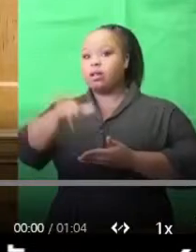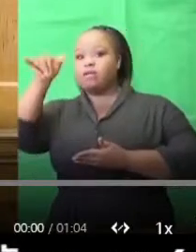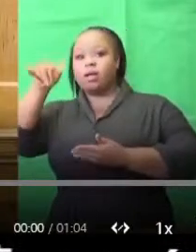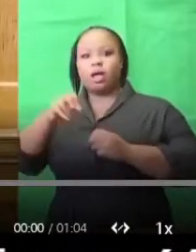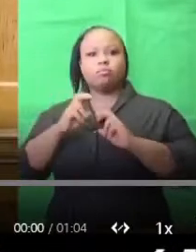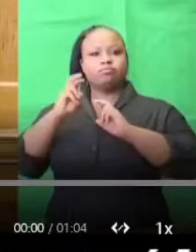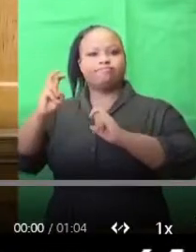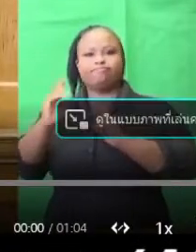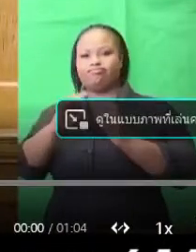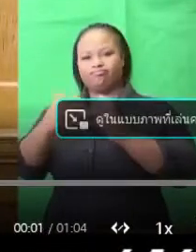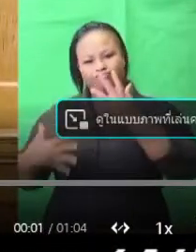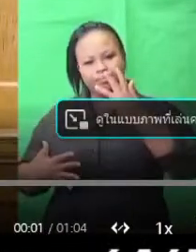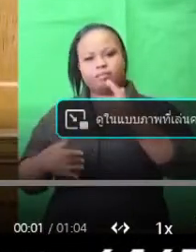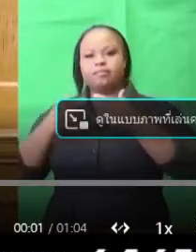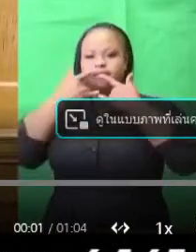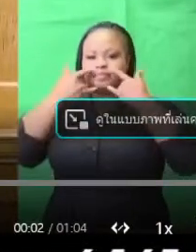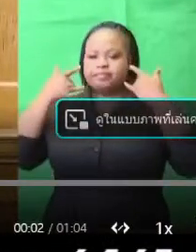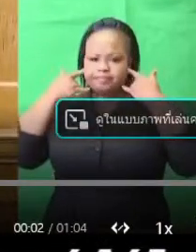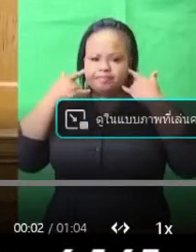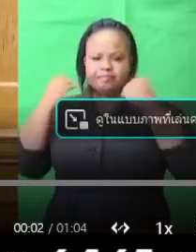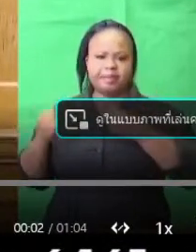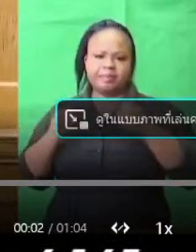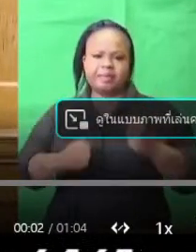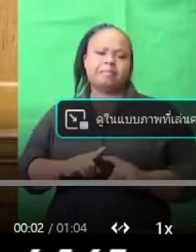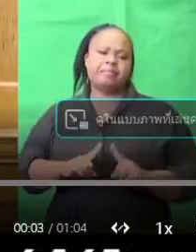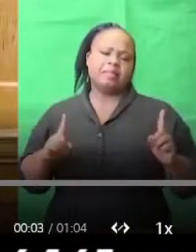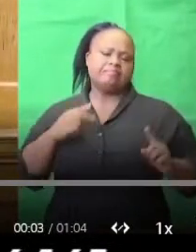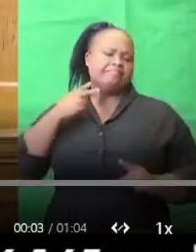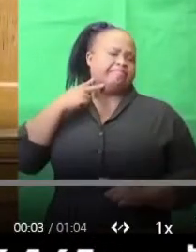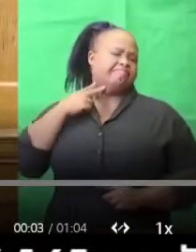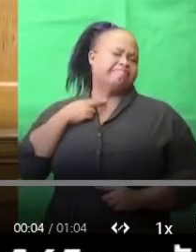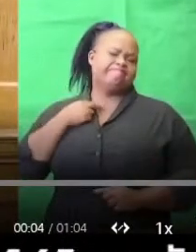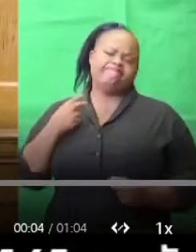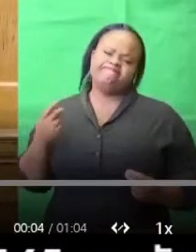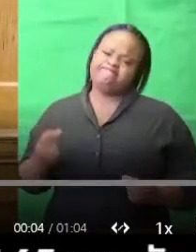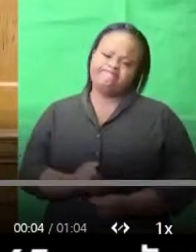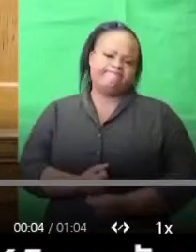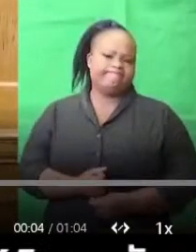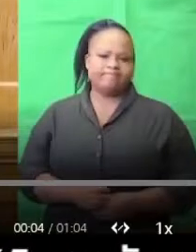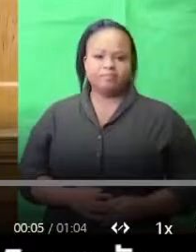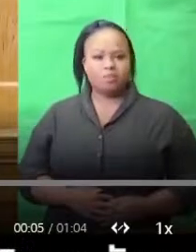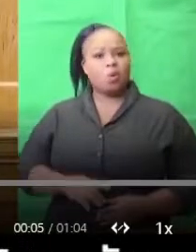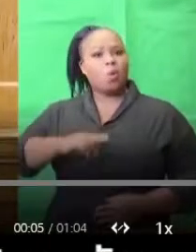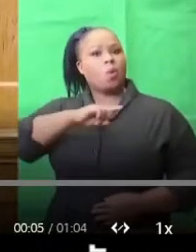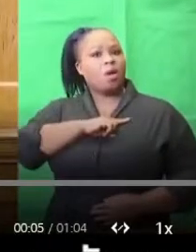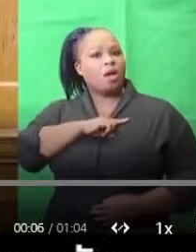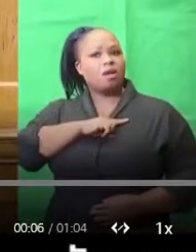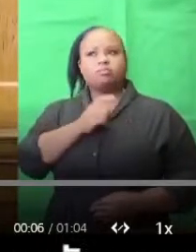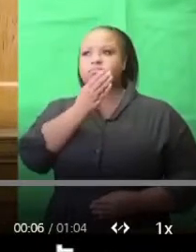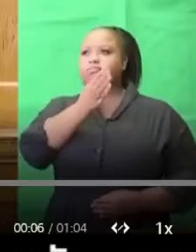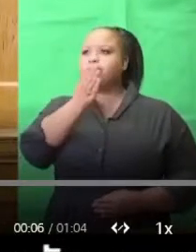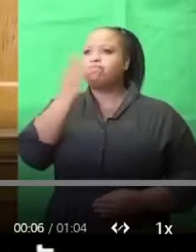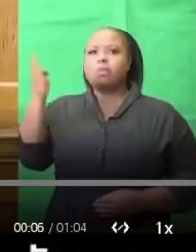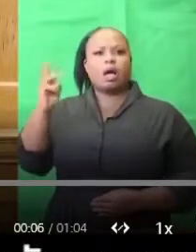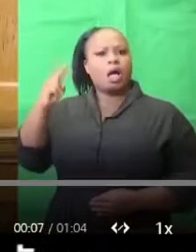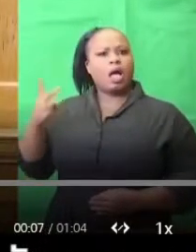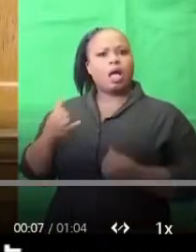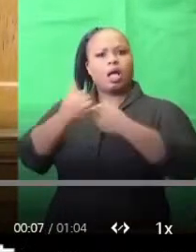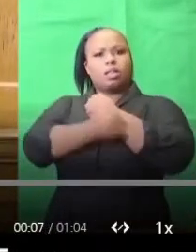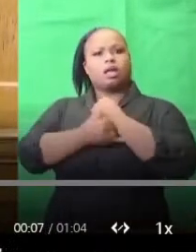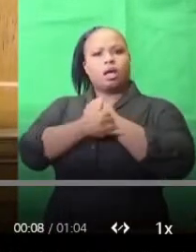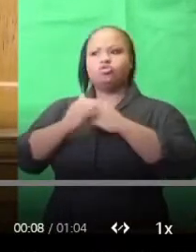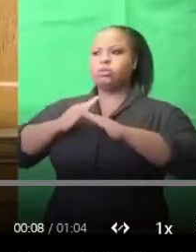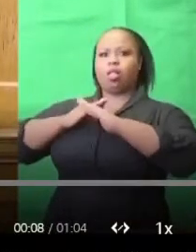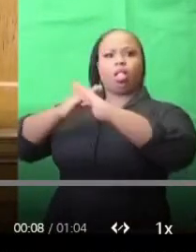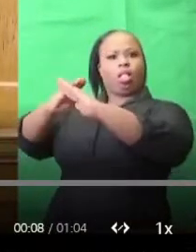ครับก็วิบัติชิบ deportesต่อไป dedication of tables to Hit a